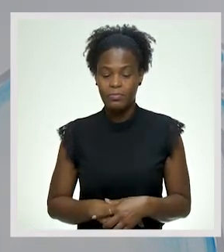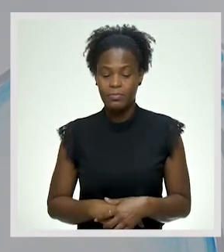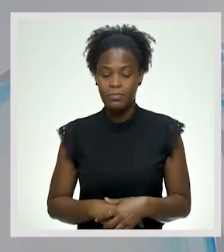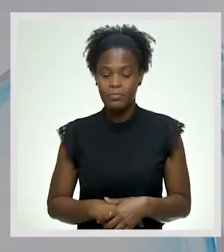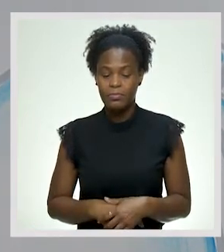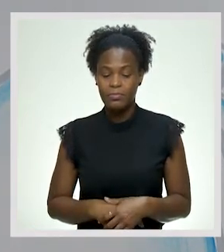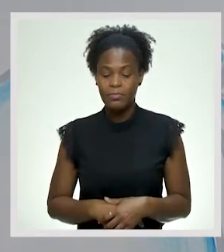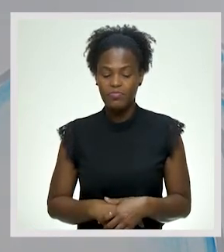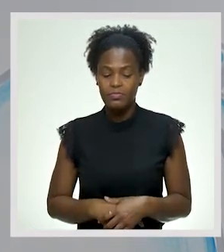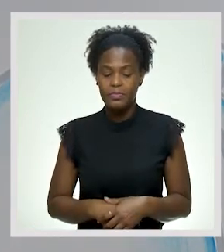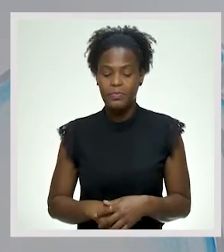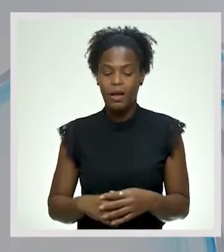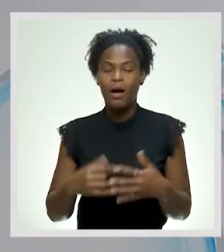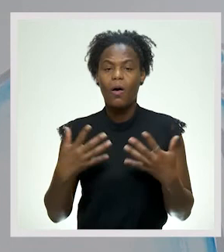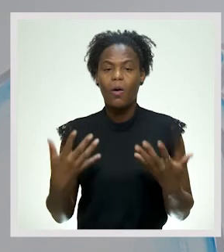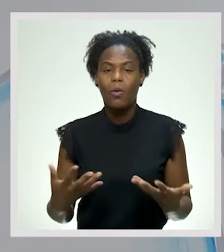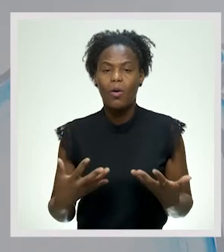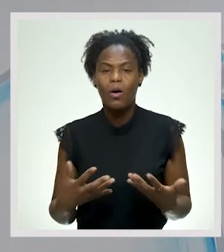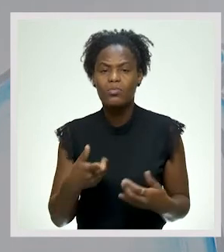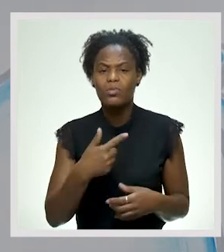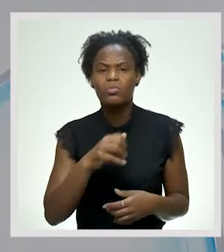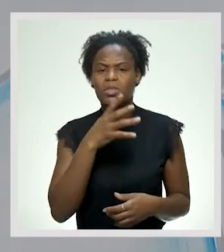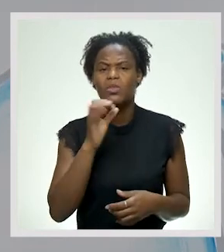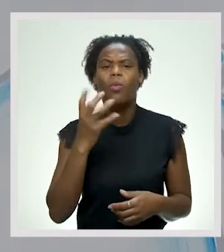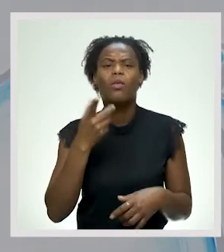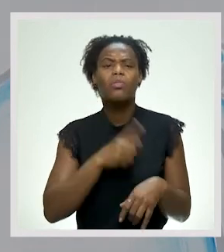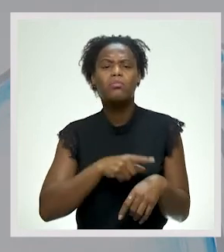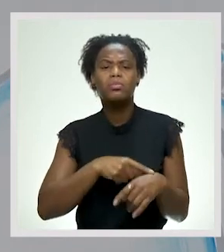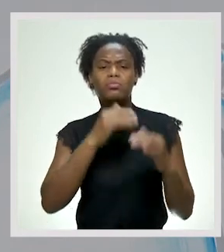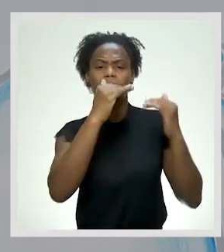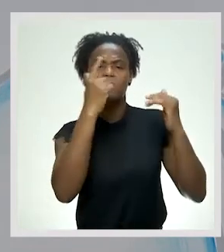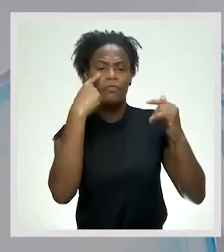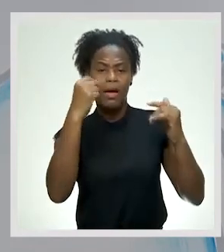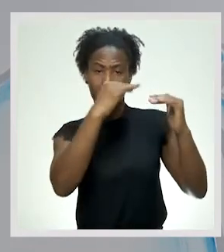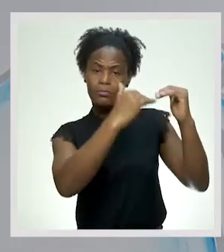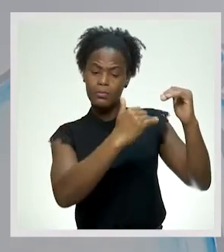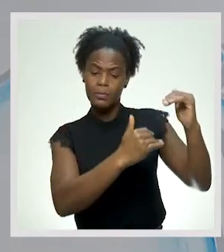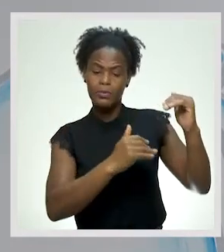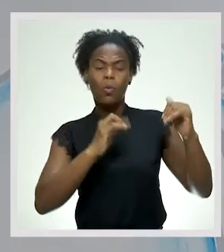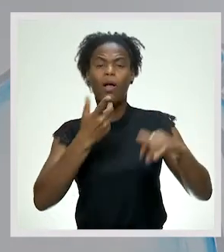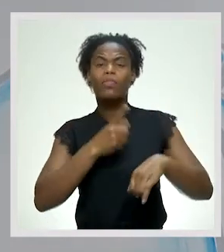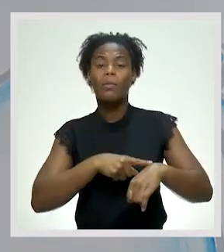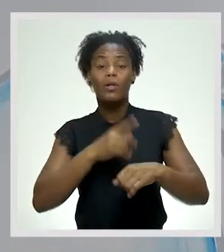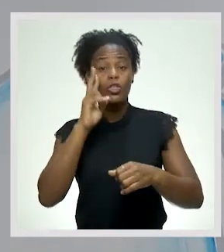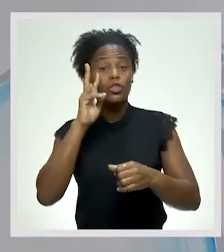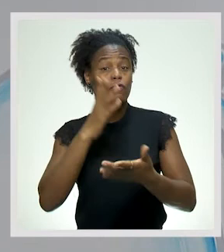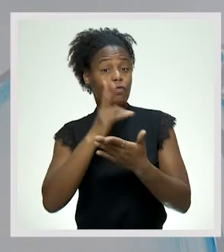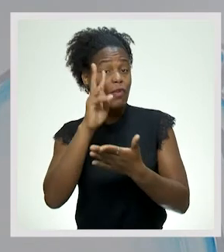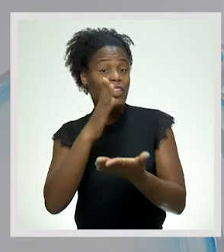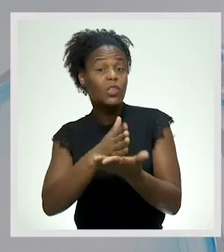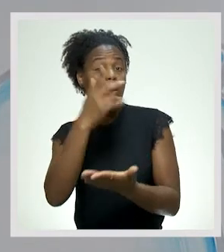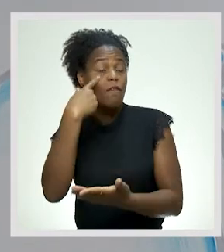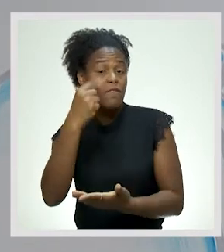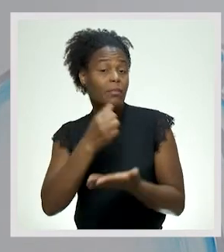Maintenant, à quel temps sont-ils conjugués? Mais regardez maintenant seulement les